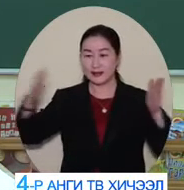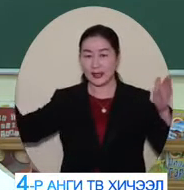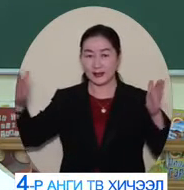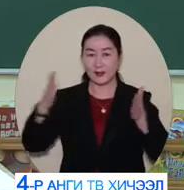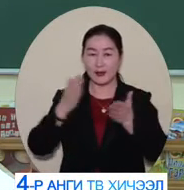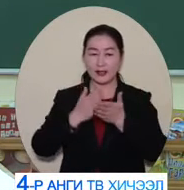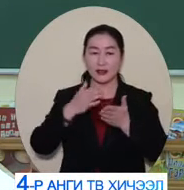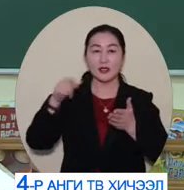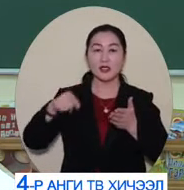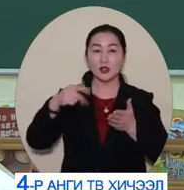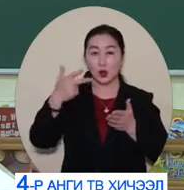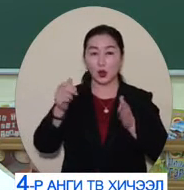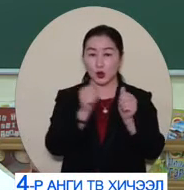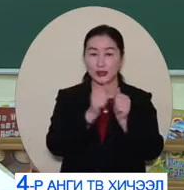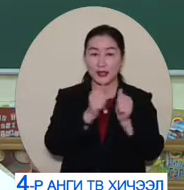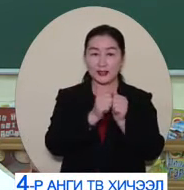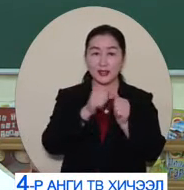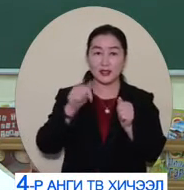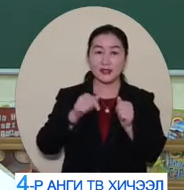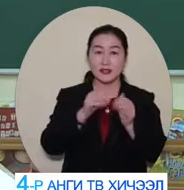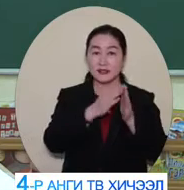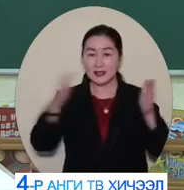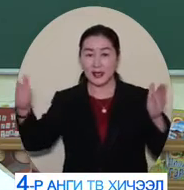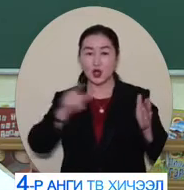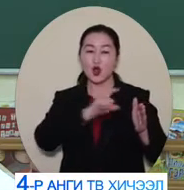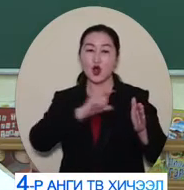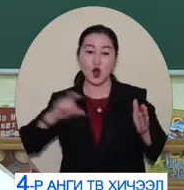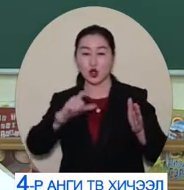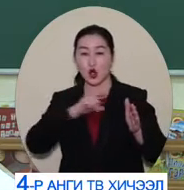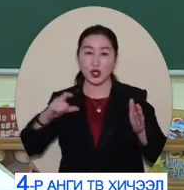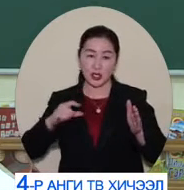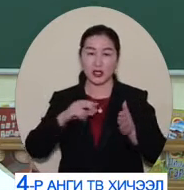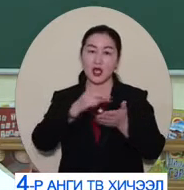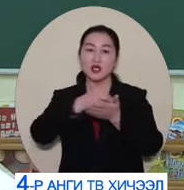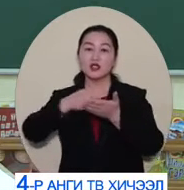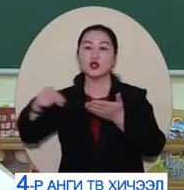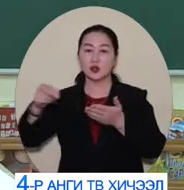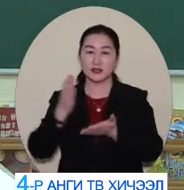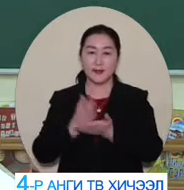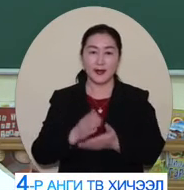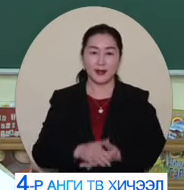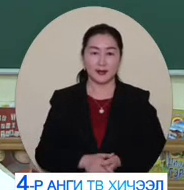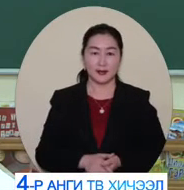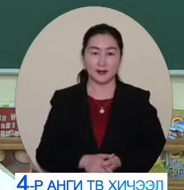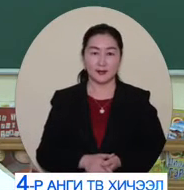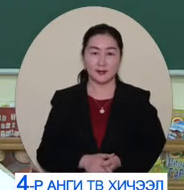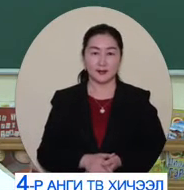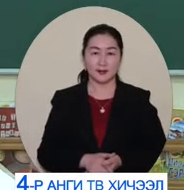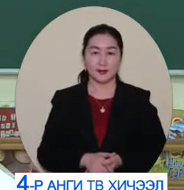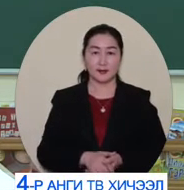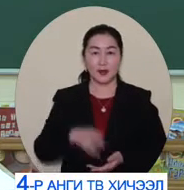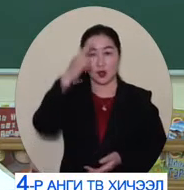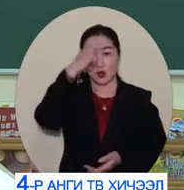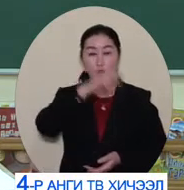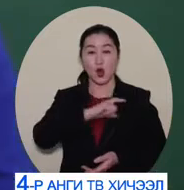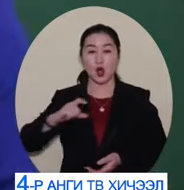буруу найз маань нөгөө найзынхаа гэрээс сургууль хүртэлх зайг бүгдээрээ зурж үзье гэж шийдлээ, тийм ээ.